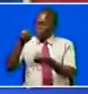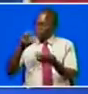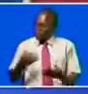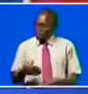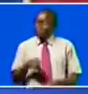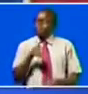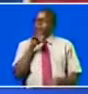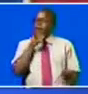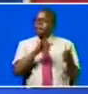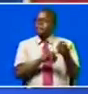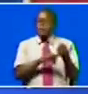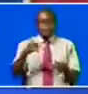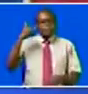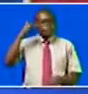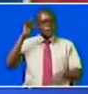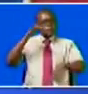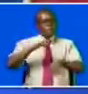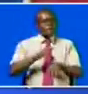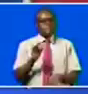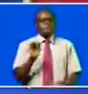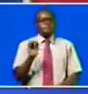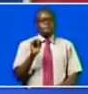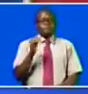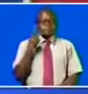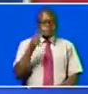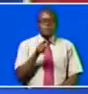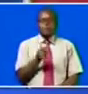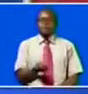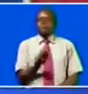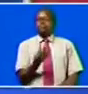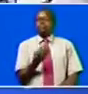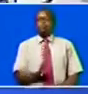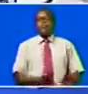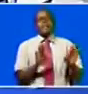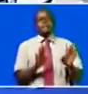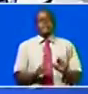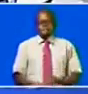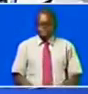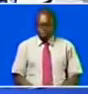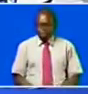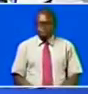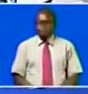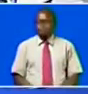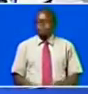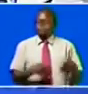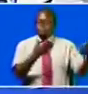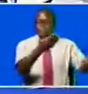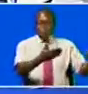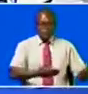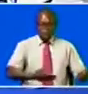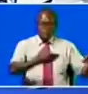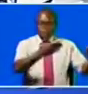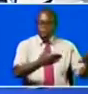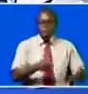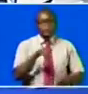mwenzio unaigusa au la? Ukisikia ikilia, pita mbali nayo. Bikifimbo, karibu sana. Asante. Kwenye Nususi ya Jinsia. Asante.